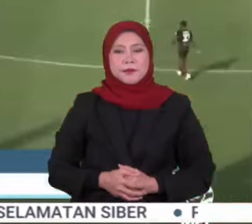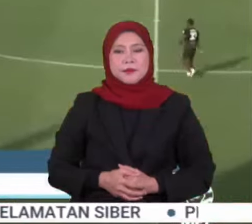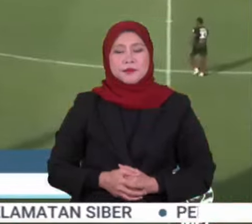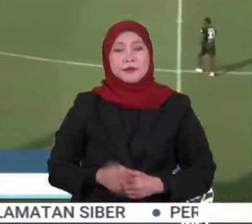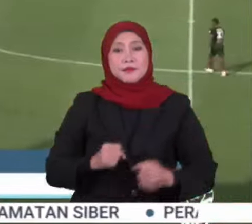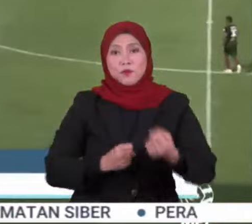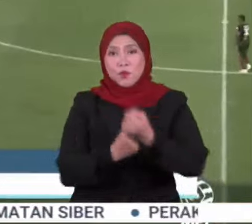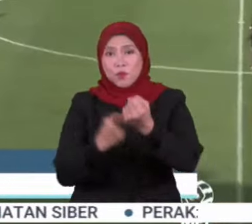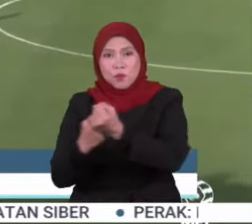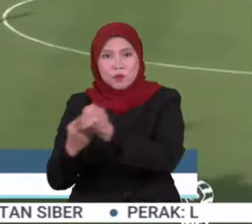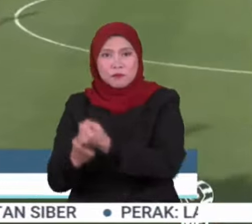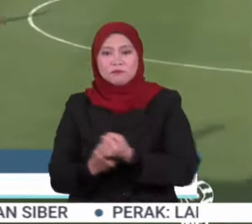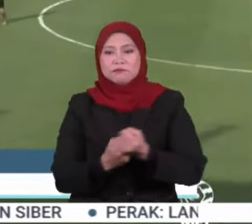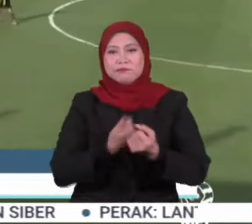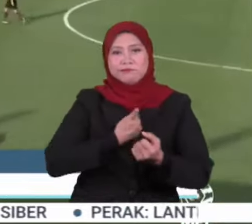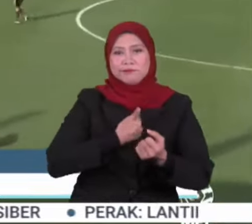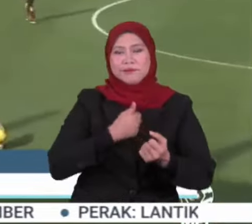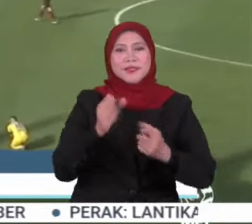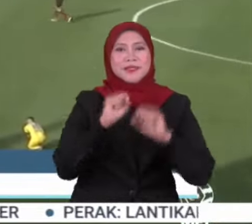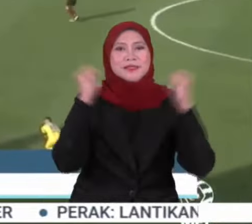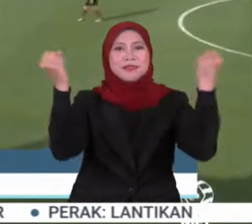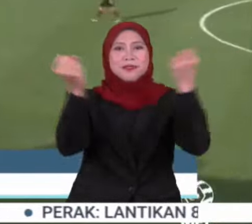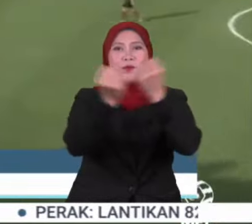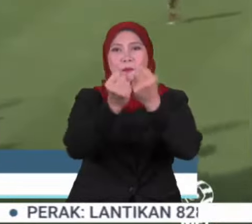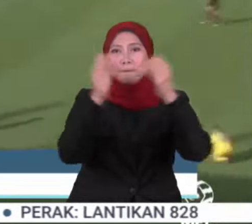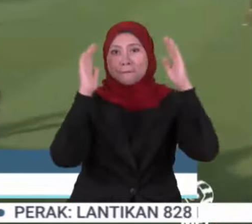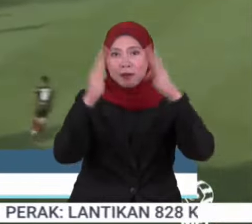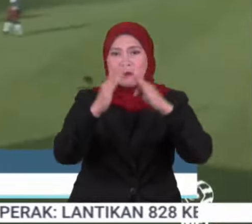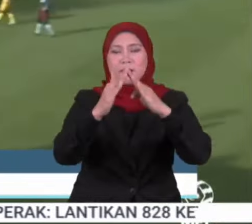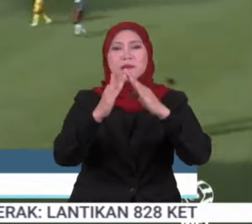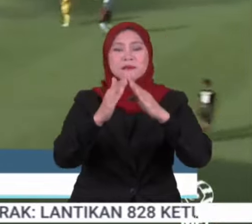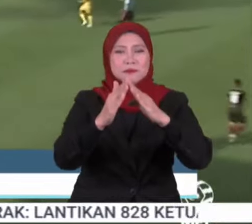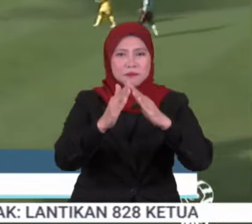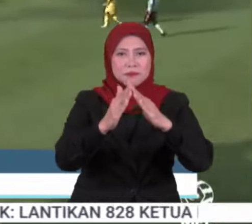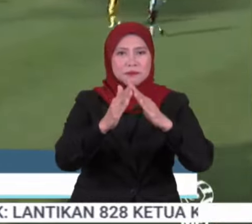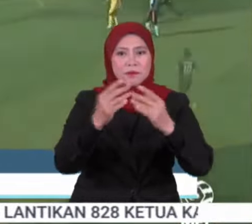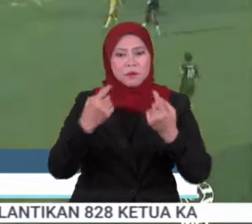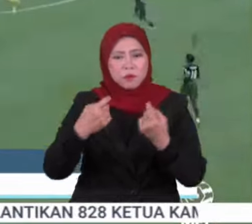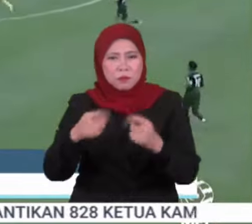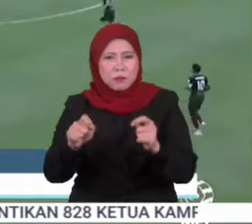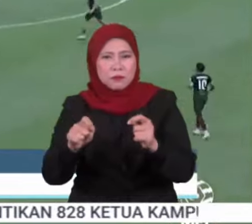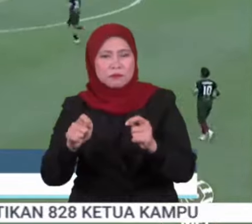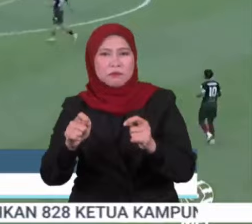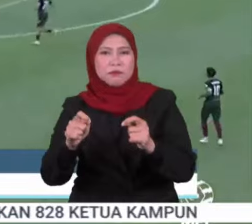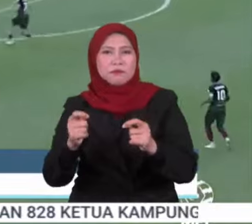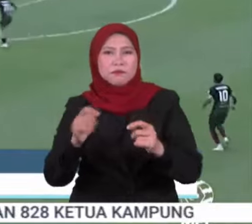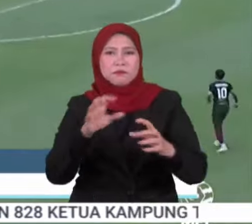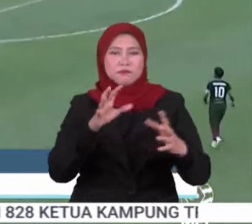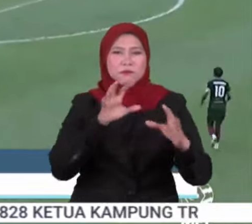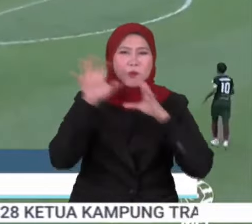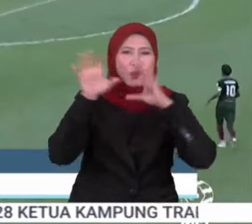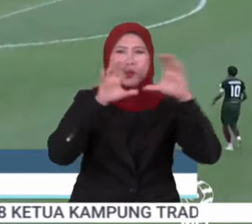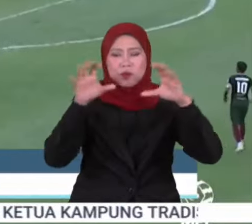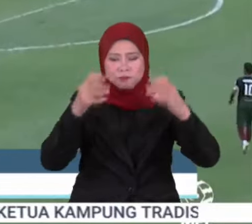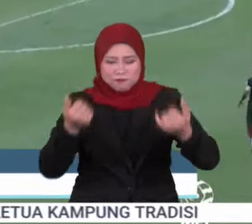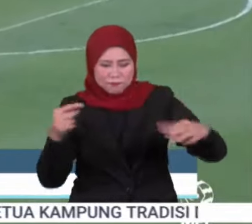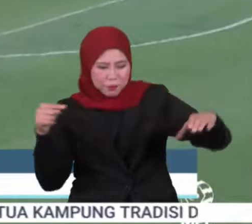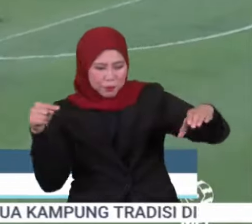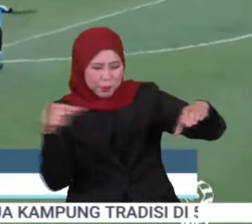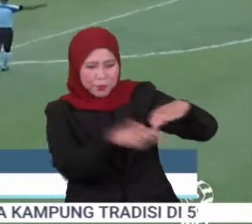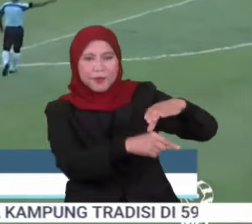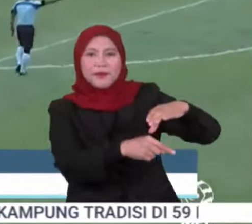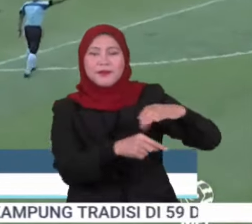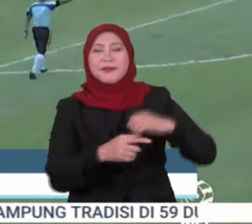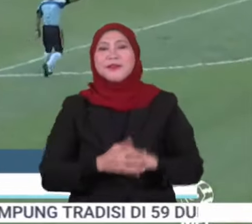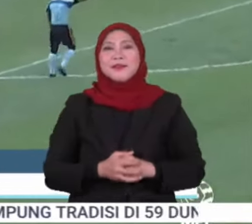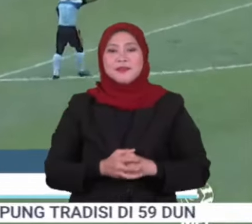Dengan sokongan padu penyokong sendiri di Stadion Darul Makmur, Seri Pahang berjaya mengkang asakan dan percubaan pelawan untuk menggegar gawang mereka. Jaringan